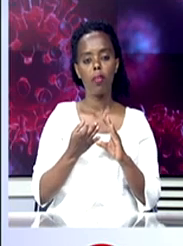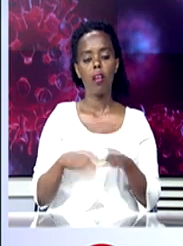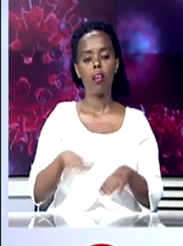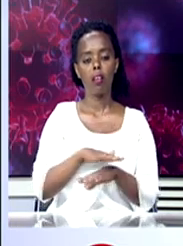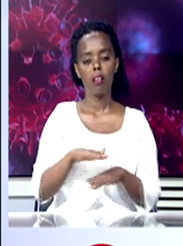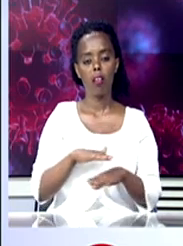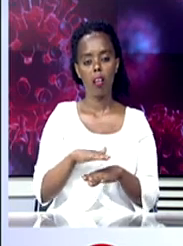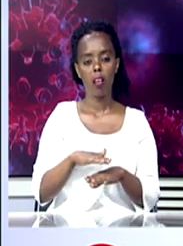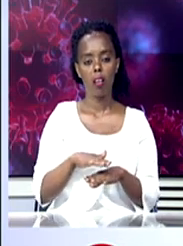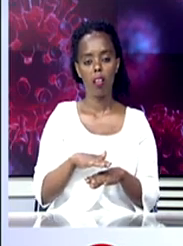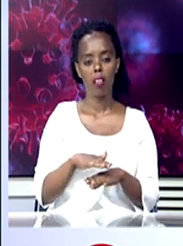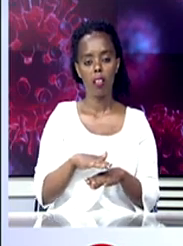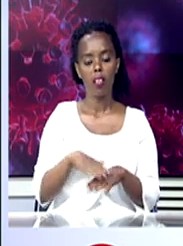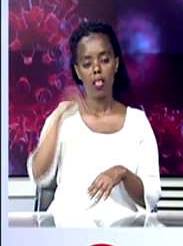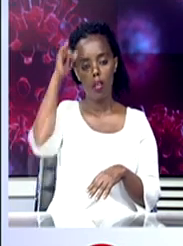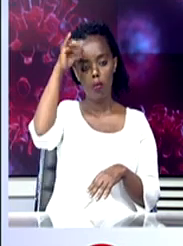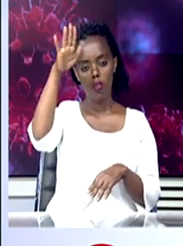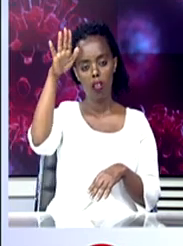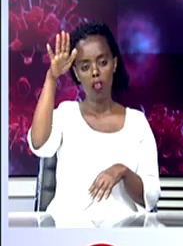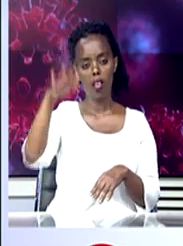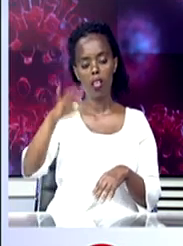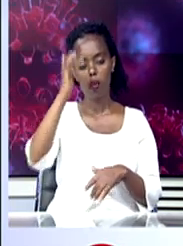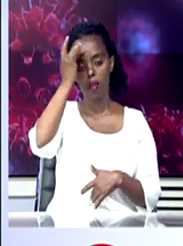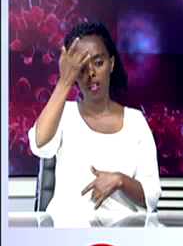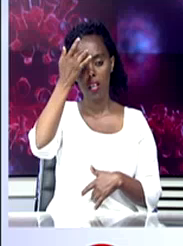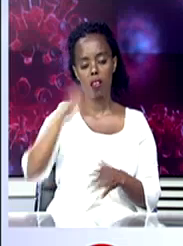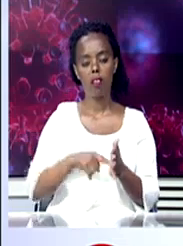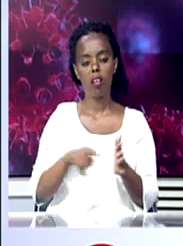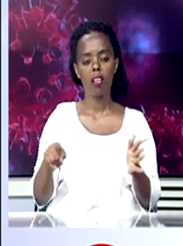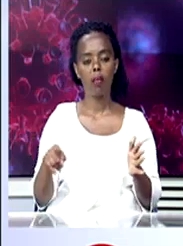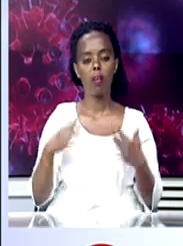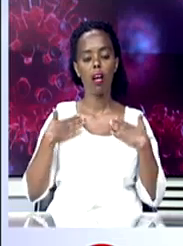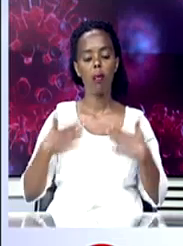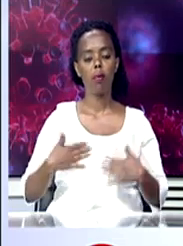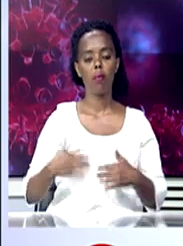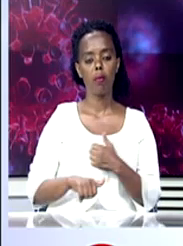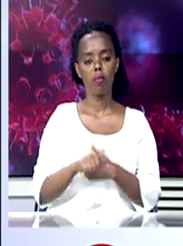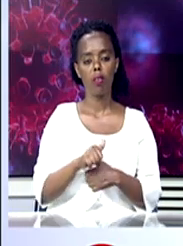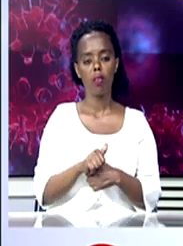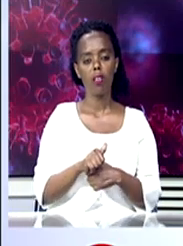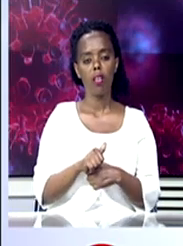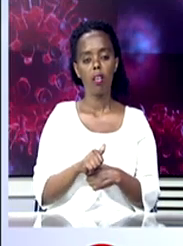Irra caalaa namoonni dhibee kanaaf saaxilaman immoo qaama miidhamtootadha.